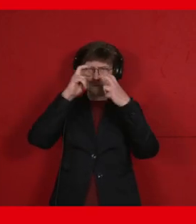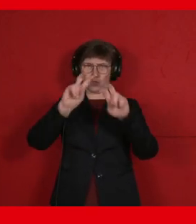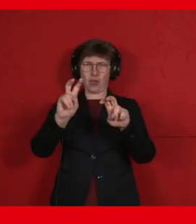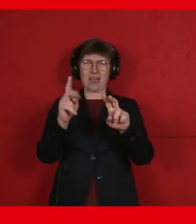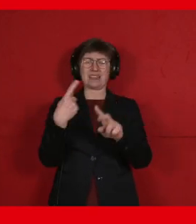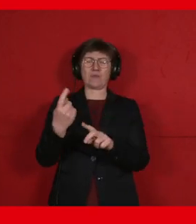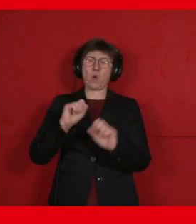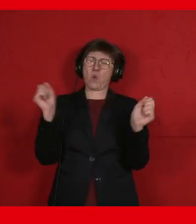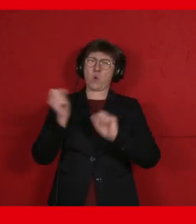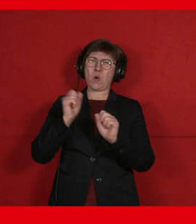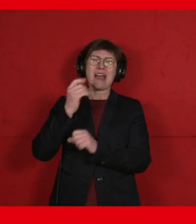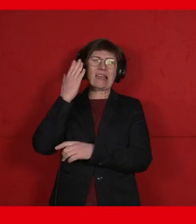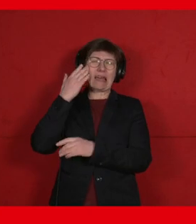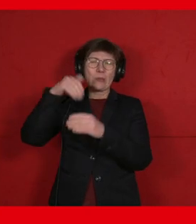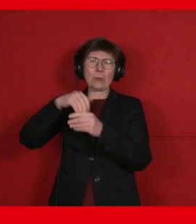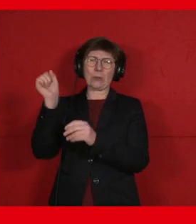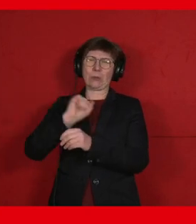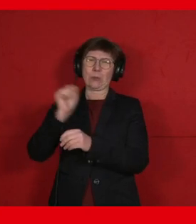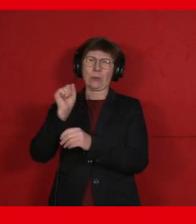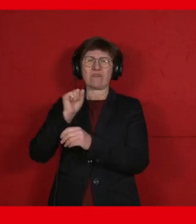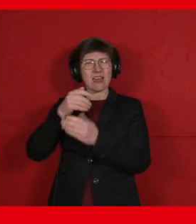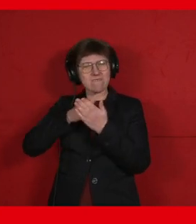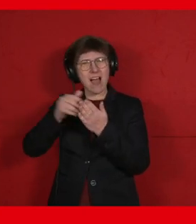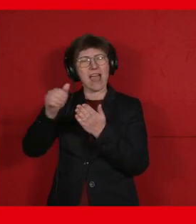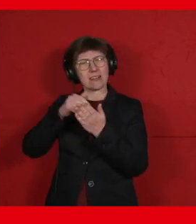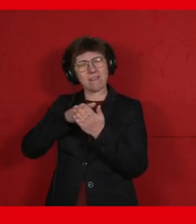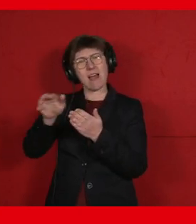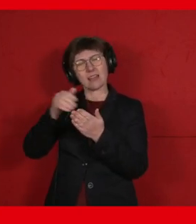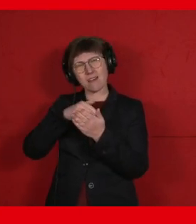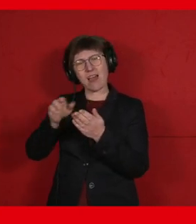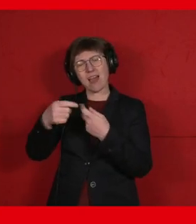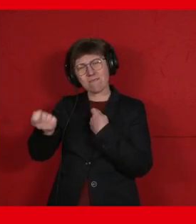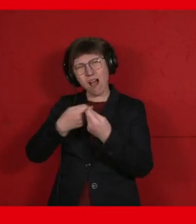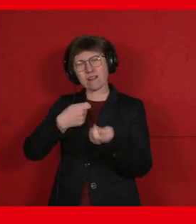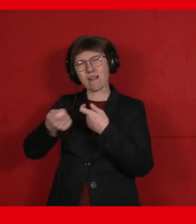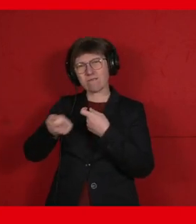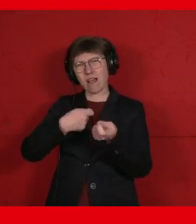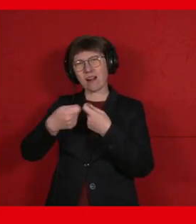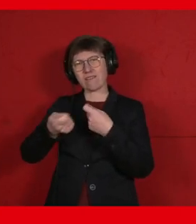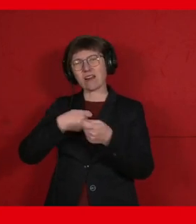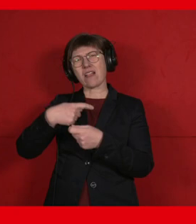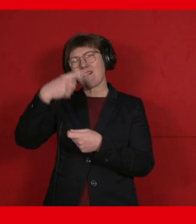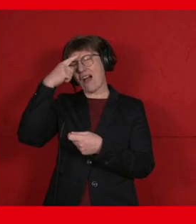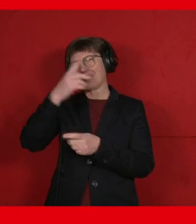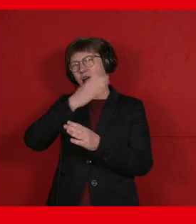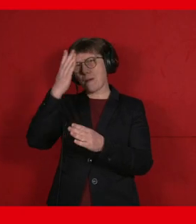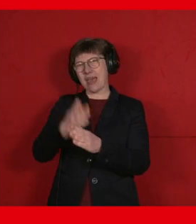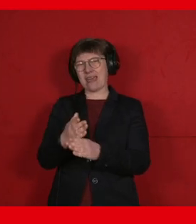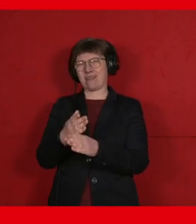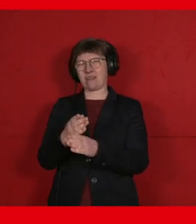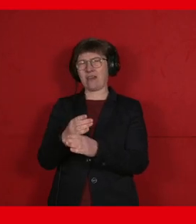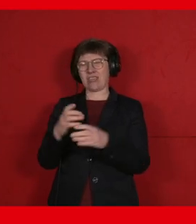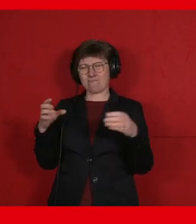als unglaublich kenntnisreichen, beharrlichen Verhandler, der aber auch immer weiß, wo kriege ich denn am Ende